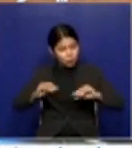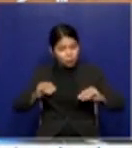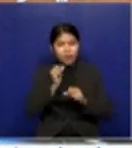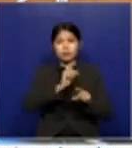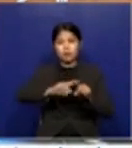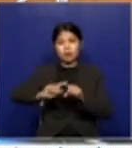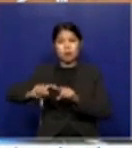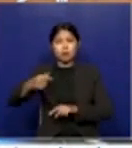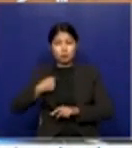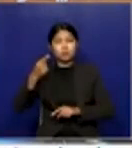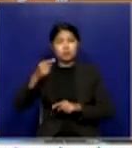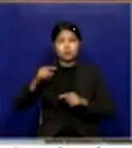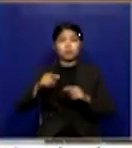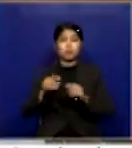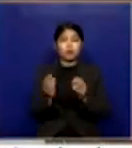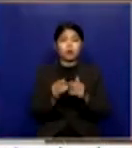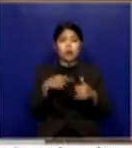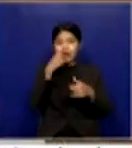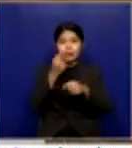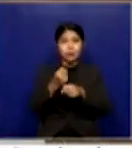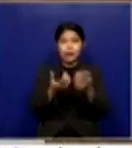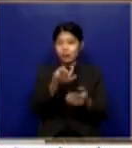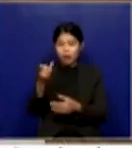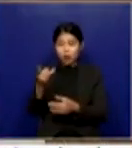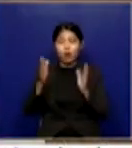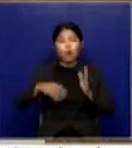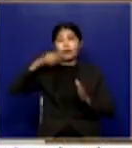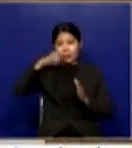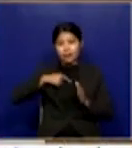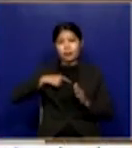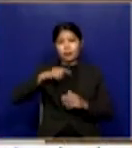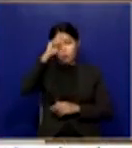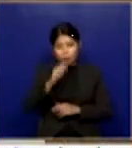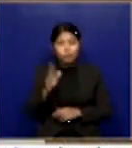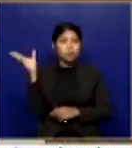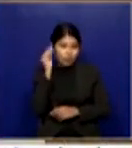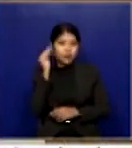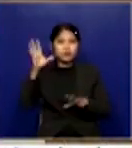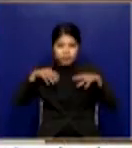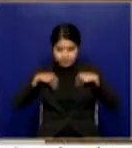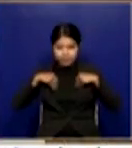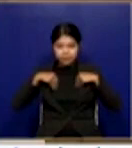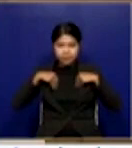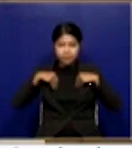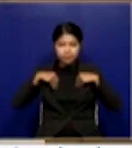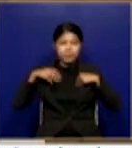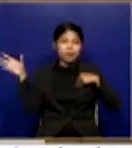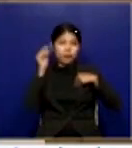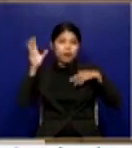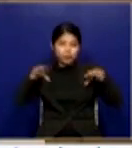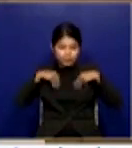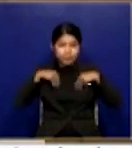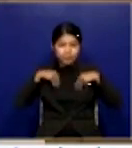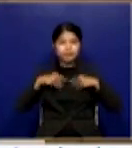ทำอะไรก็ตามผมถือว่าทุกคนคือเสียงหนึ่งของคนไทยของประเทศไทยผมยอมรับฟังนะครับก็มี